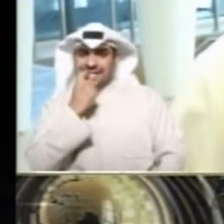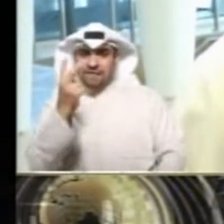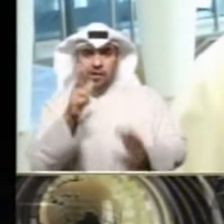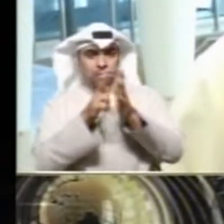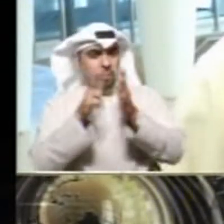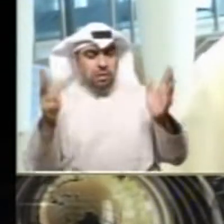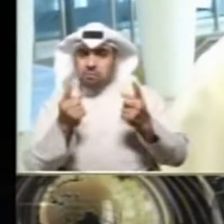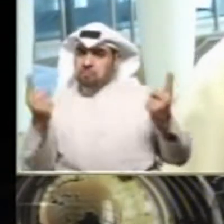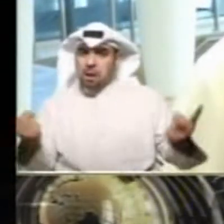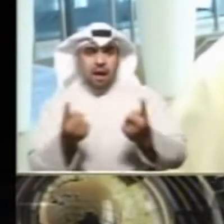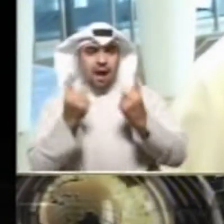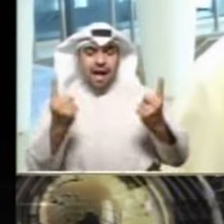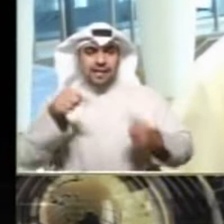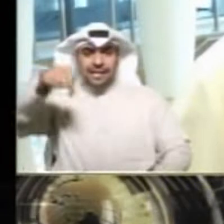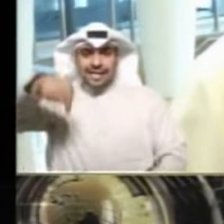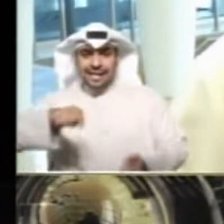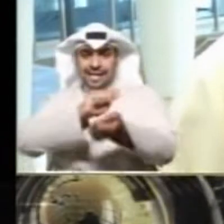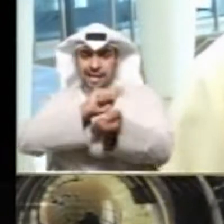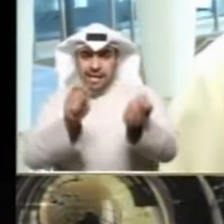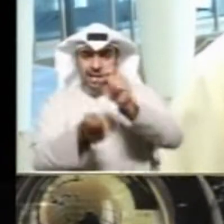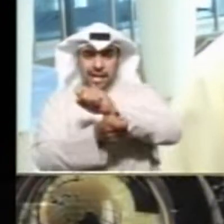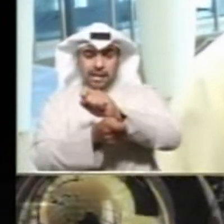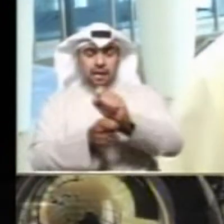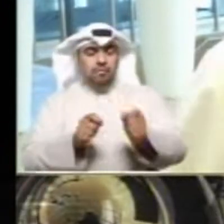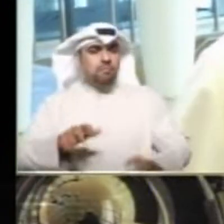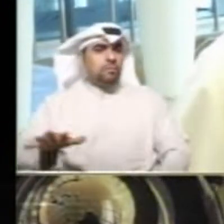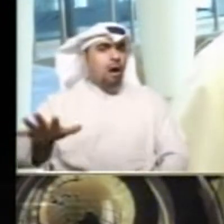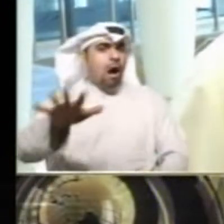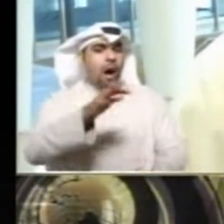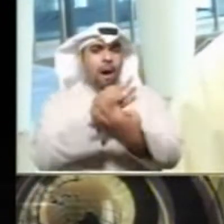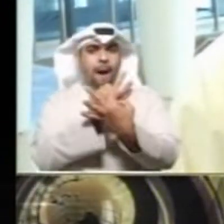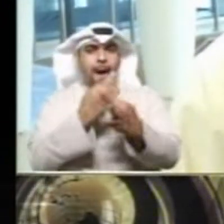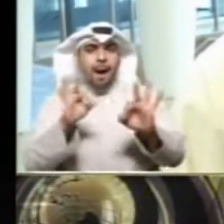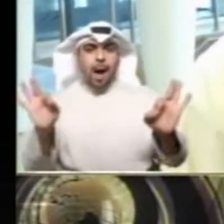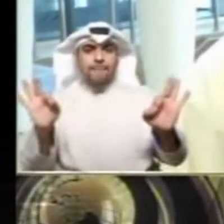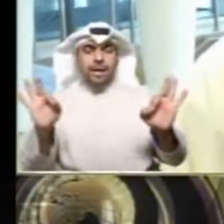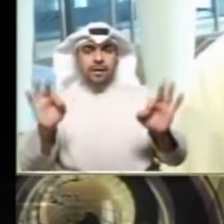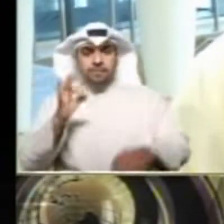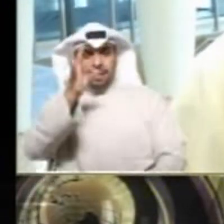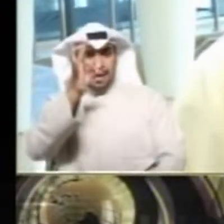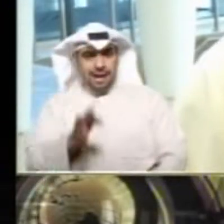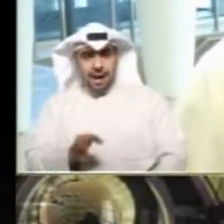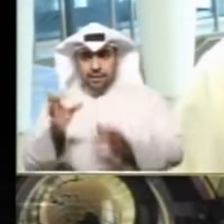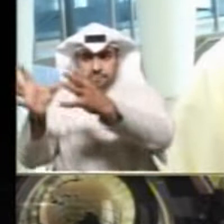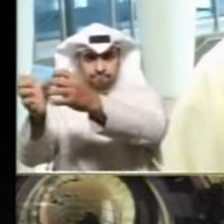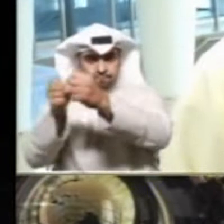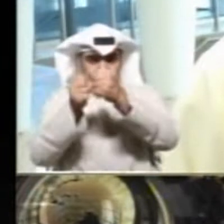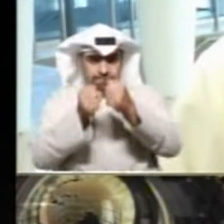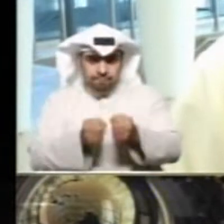شامل جامع مانع لا يمكن النسفه. فإن شاء الله راح يتم